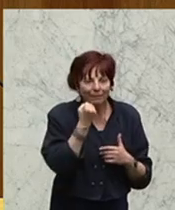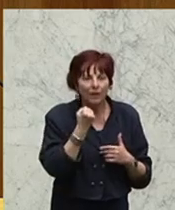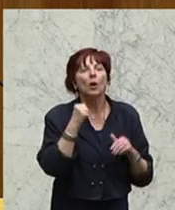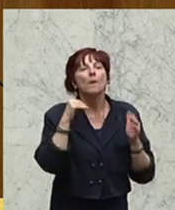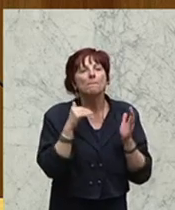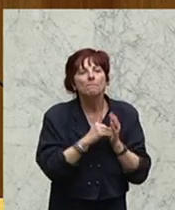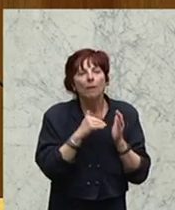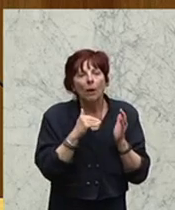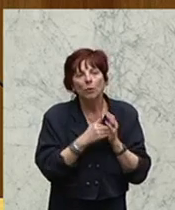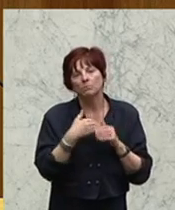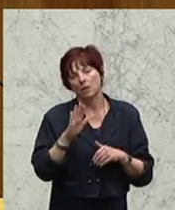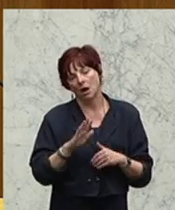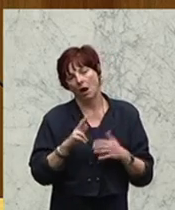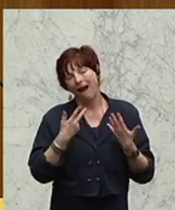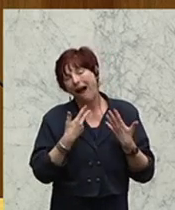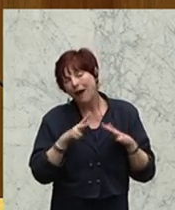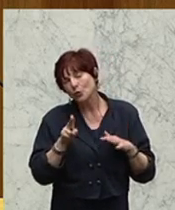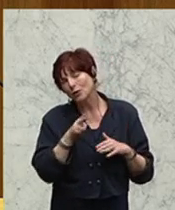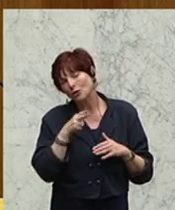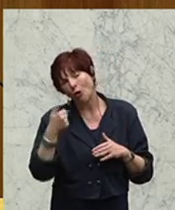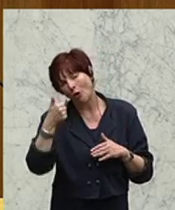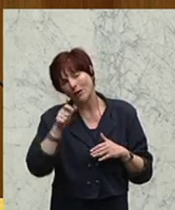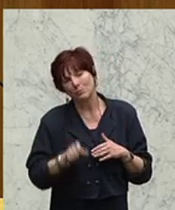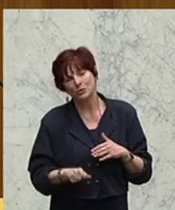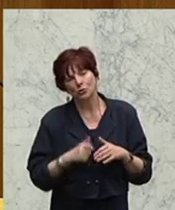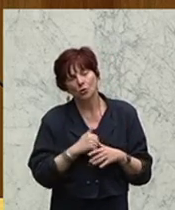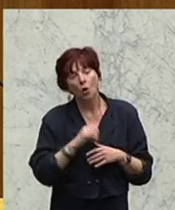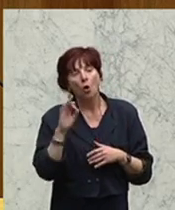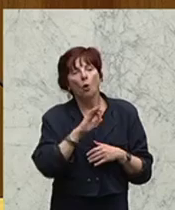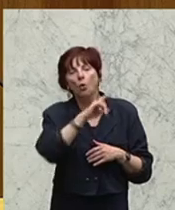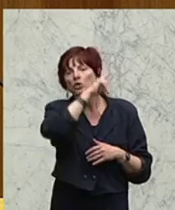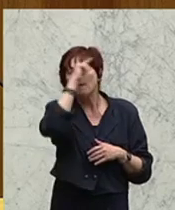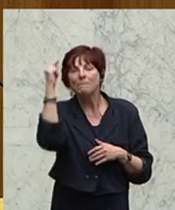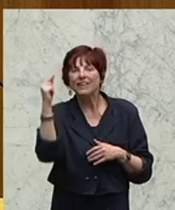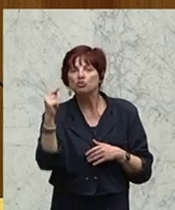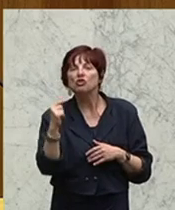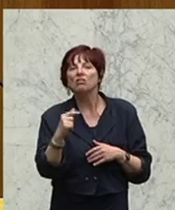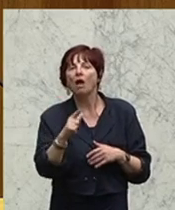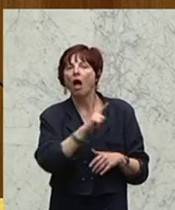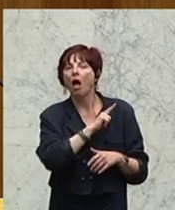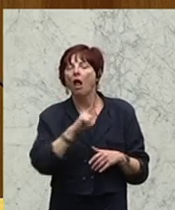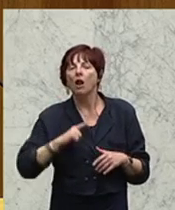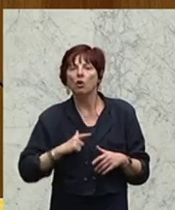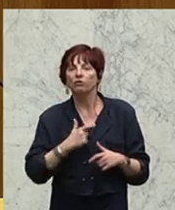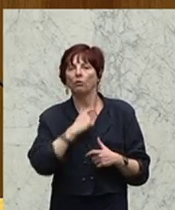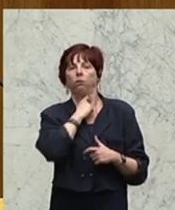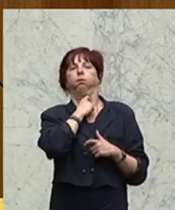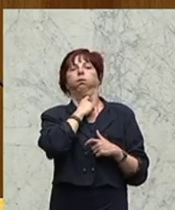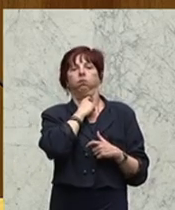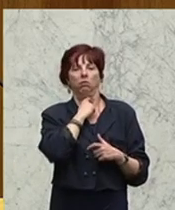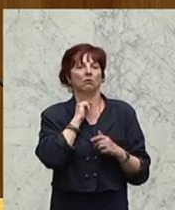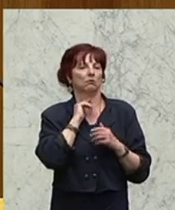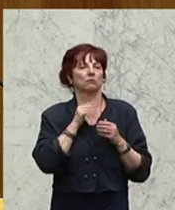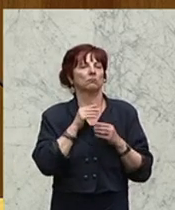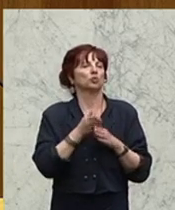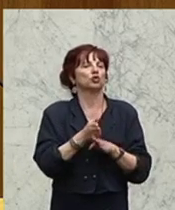retten. 800 Euro. Oder sie nehmen den Menschen die Luft zum Atmen. Und zwar für immer.